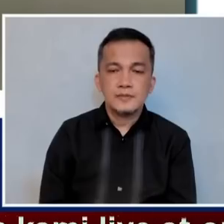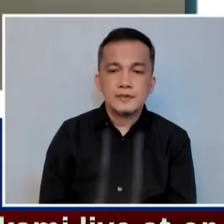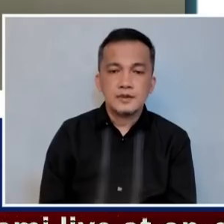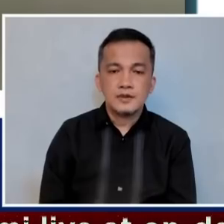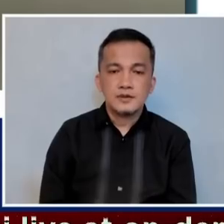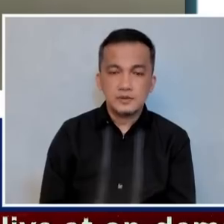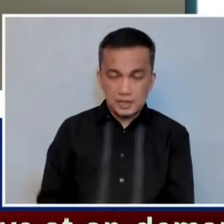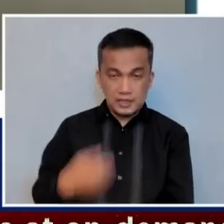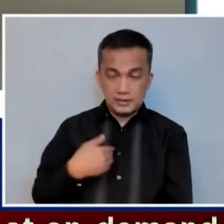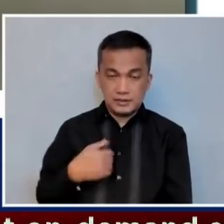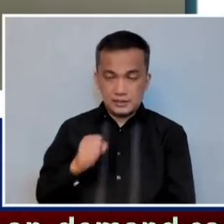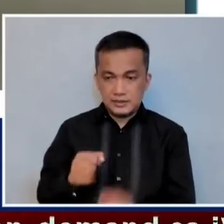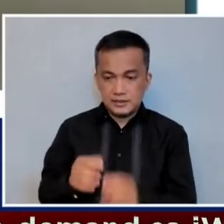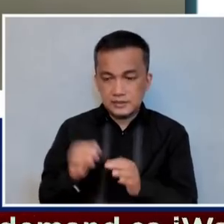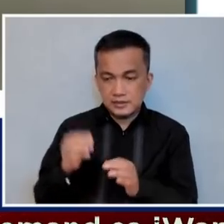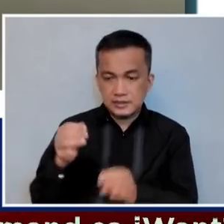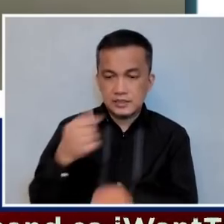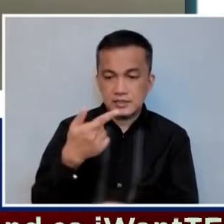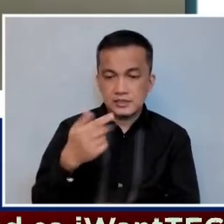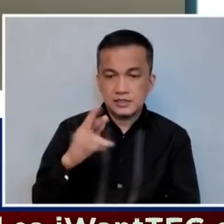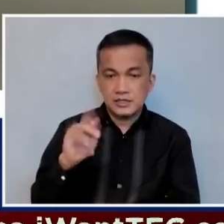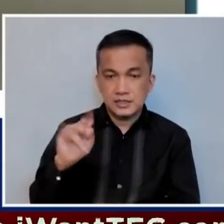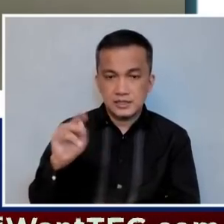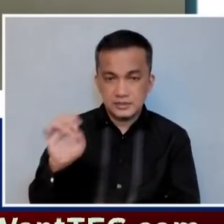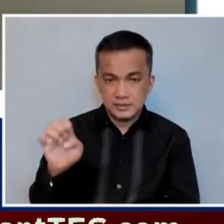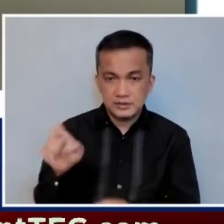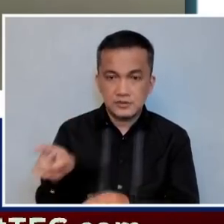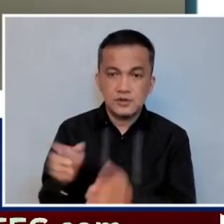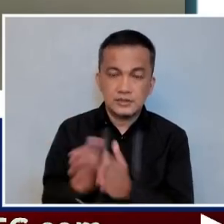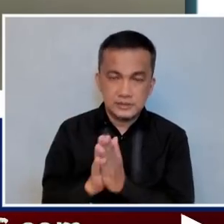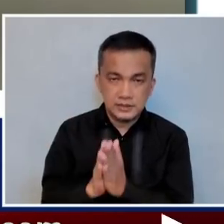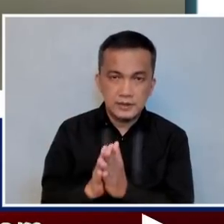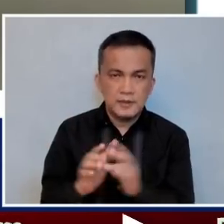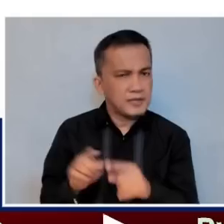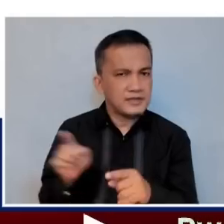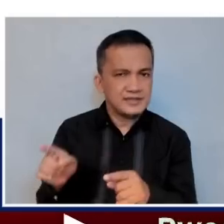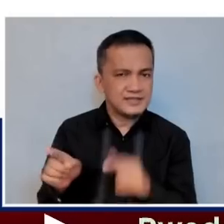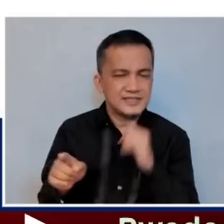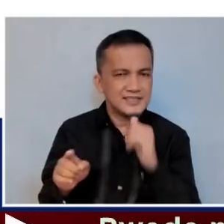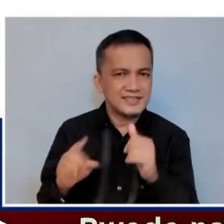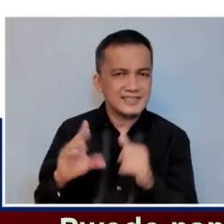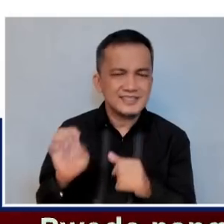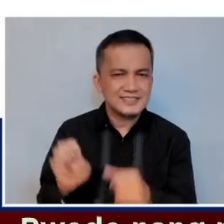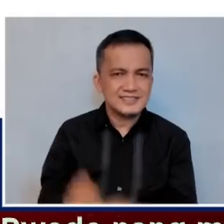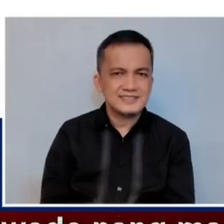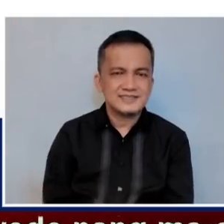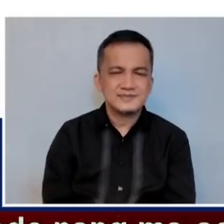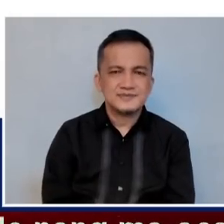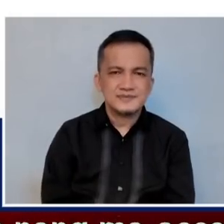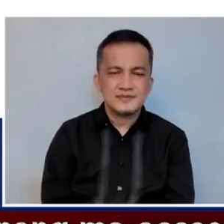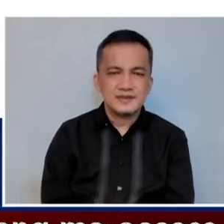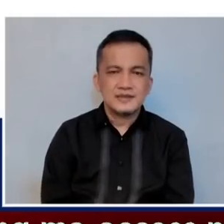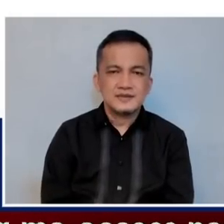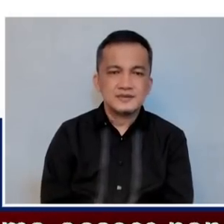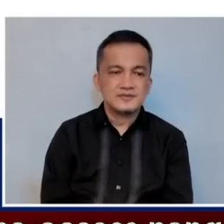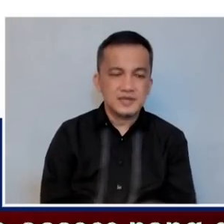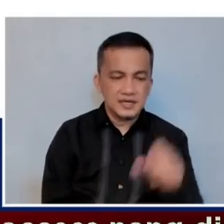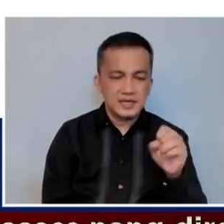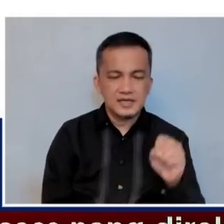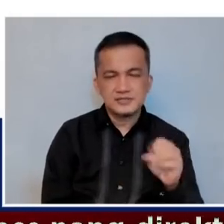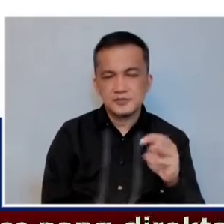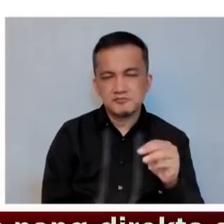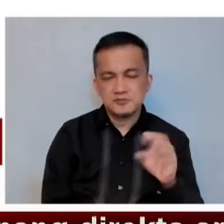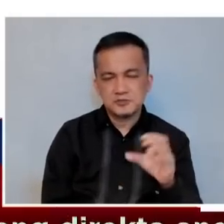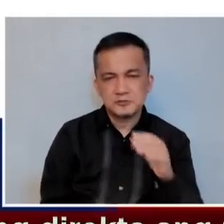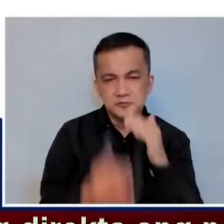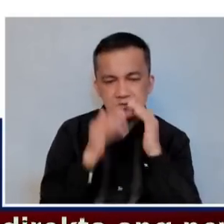I could extend the guarantee that you're asking, but it's not the case. Ikinalungkot ng SMC Global Power ang desisyon